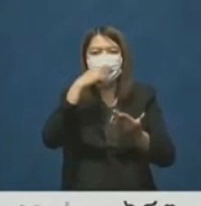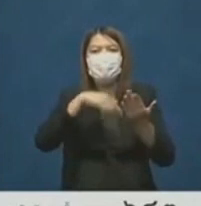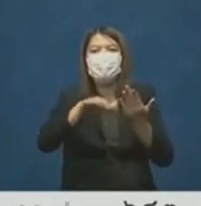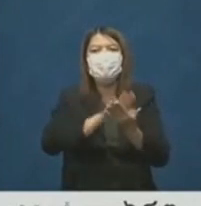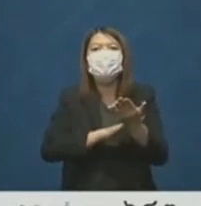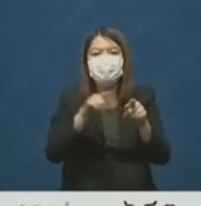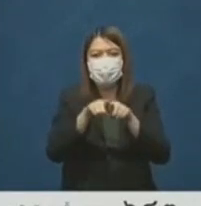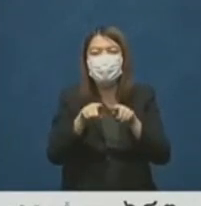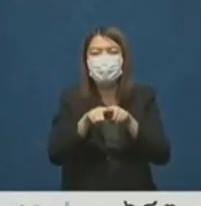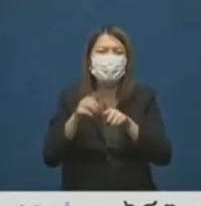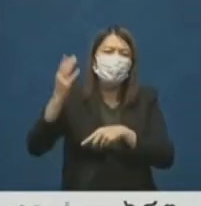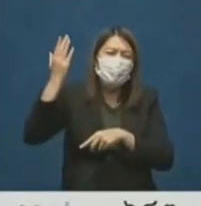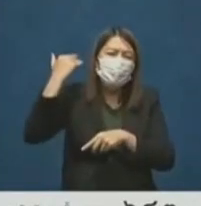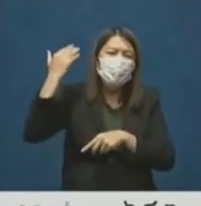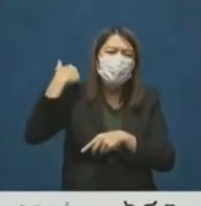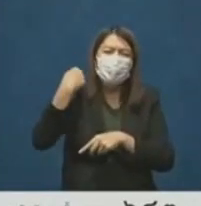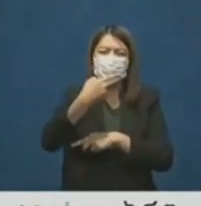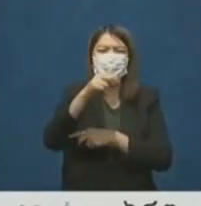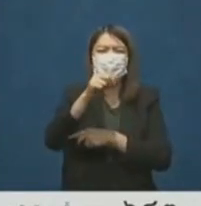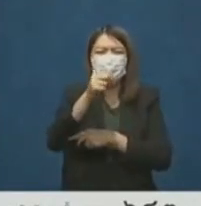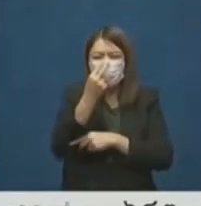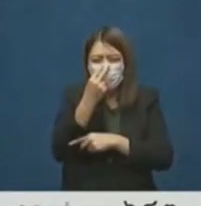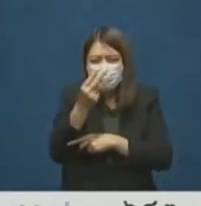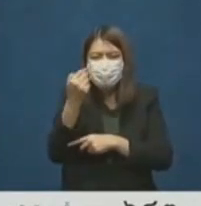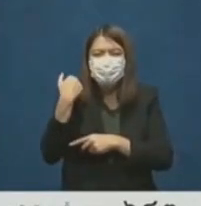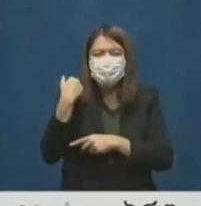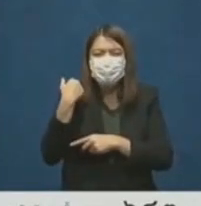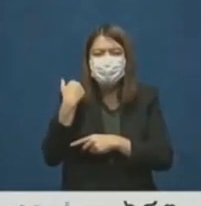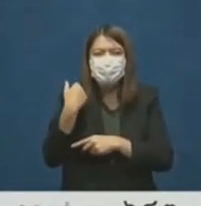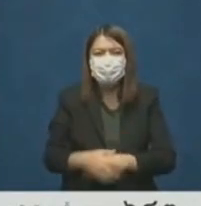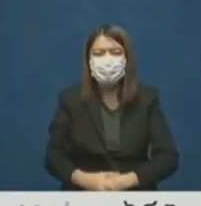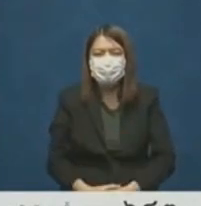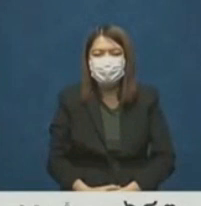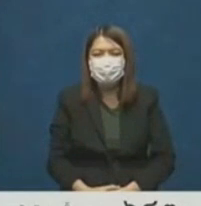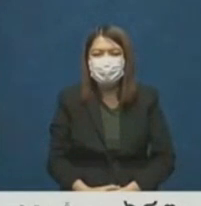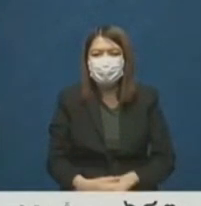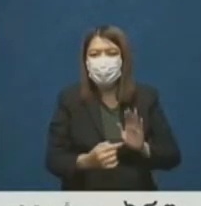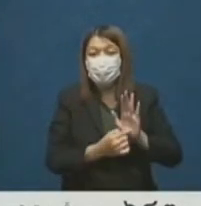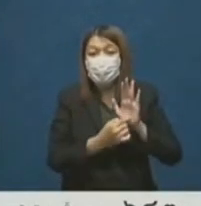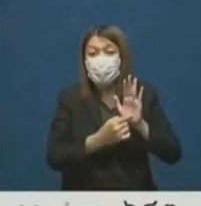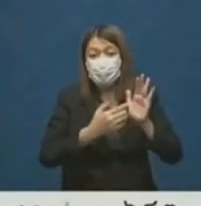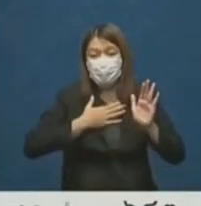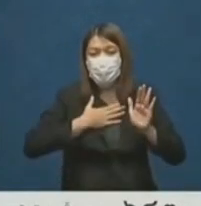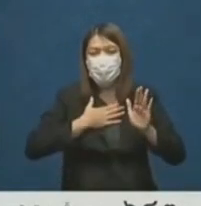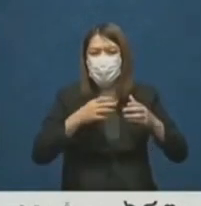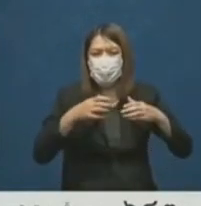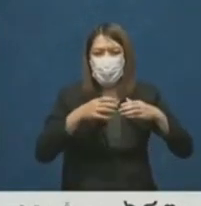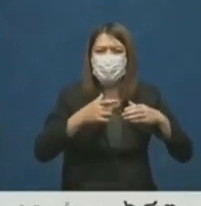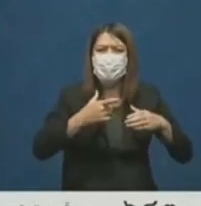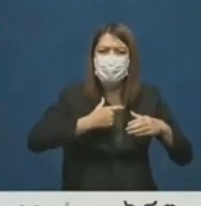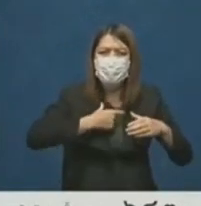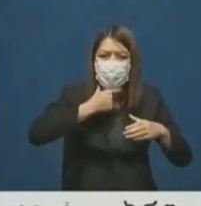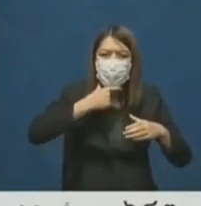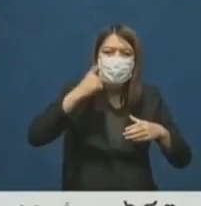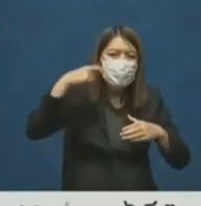ในประเทศไทยก็เหมือนกันท่านประธานนะฮะที่ผ่านมาผมคิดว่าหลักสูตรที่เคยเกิดขึ้น นะครับโดยเฉพาะพวกผมที่เป็นพี่